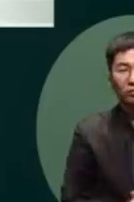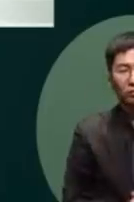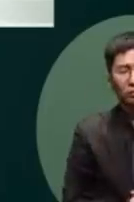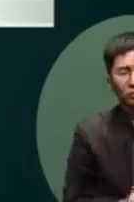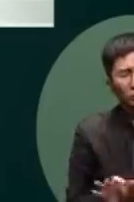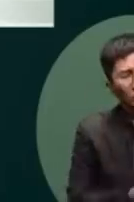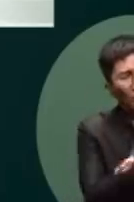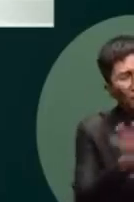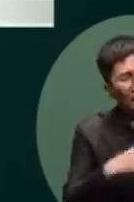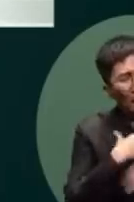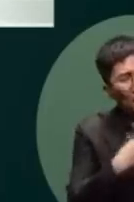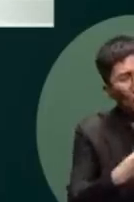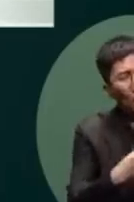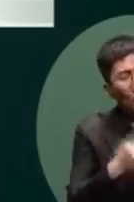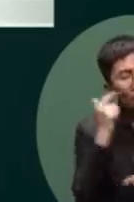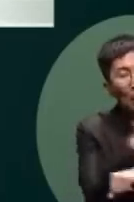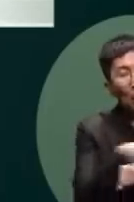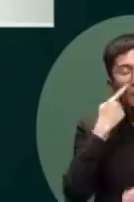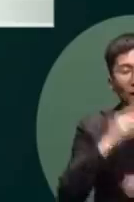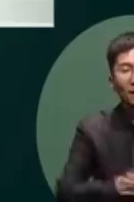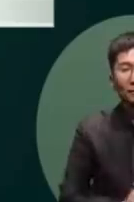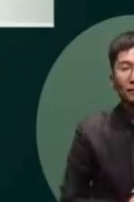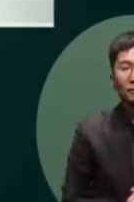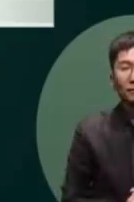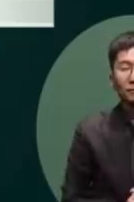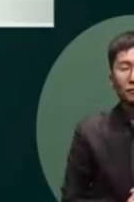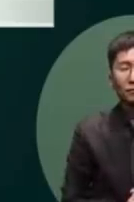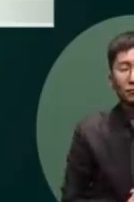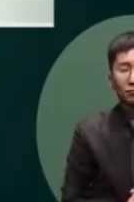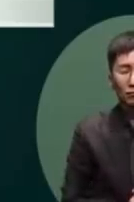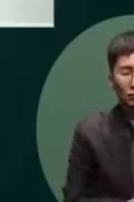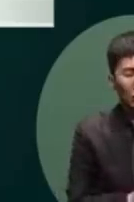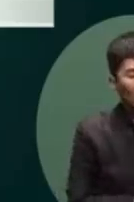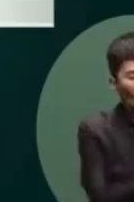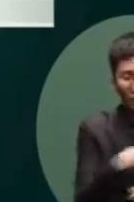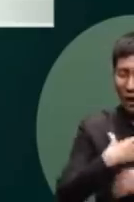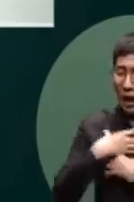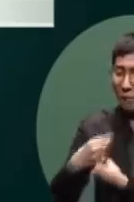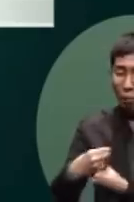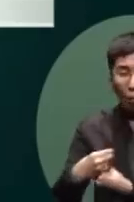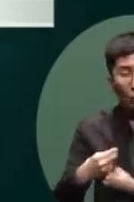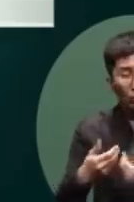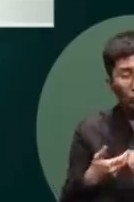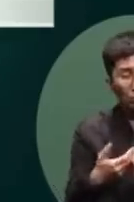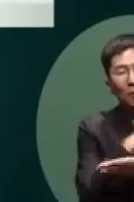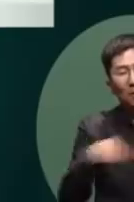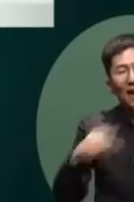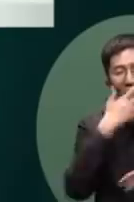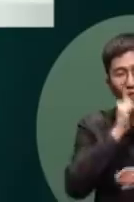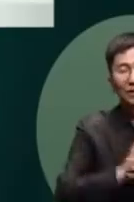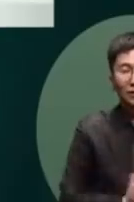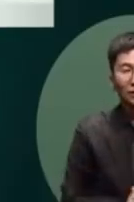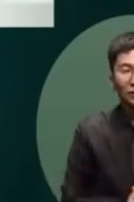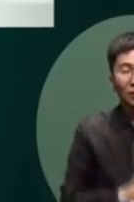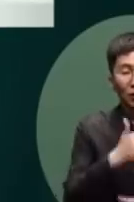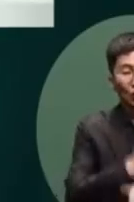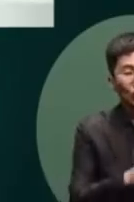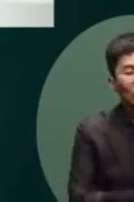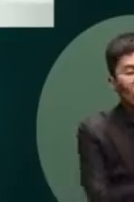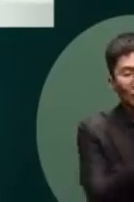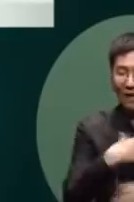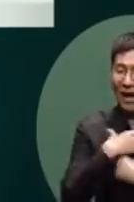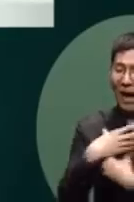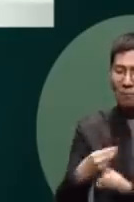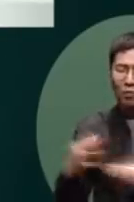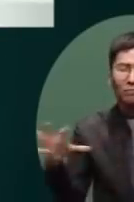경제안보를 어떻게 하냐고요? 아니 어떻게 할 건지 구체적으로. 아니 경제와 안보라는 것이 지금은 떨어질 수가 없고 이 경제와 안보라는 건